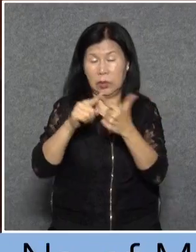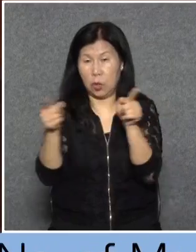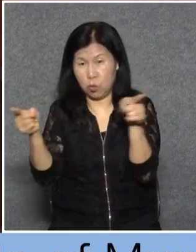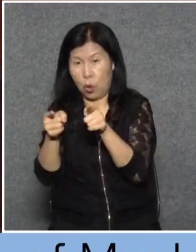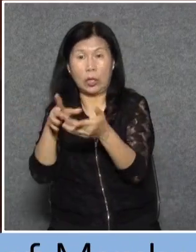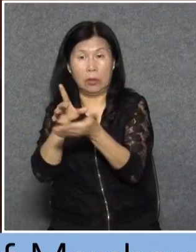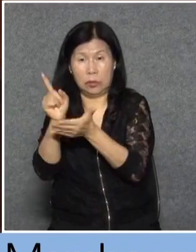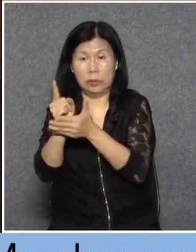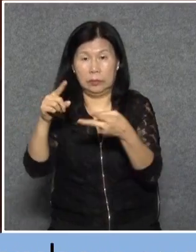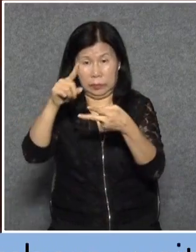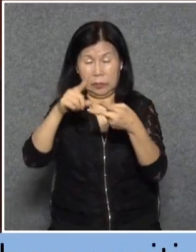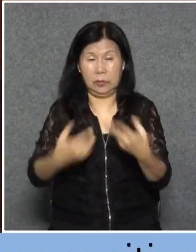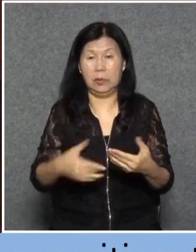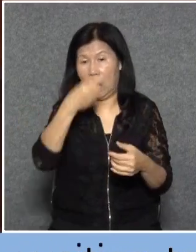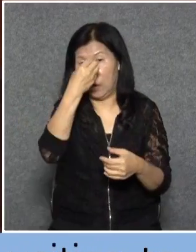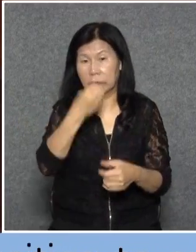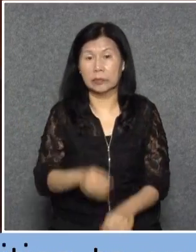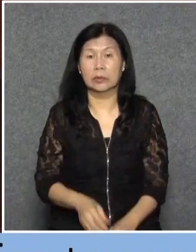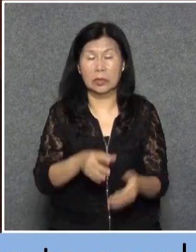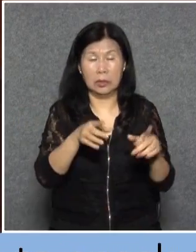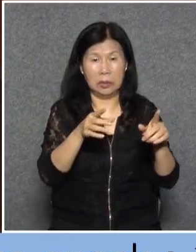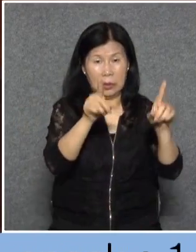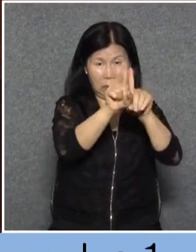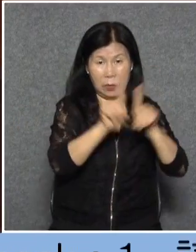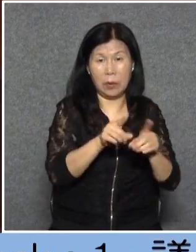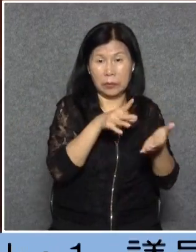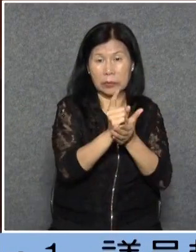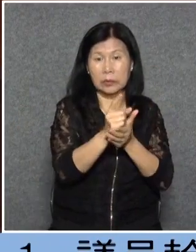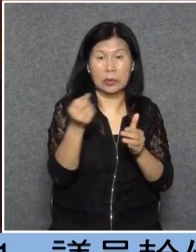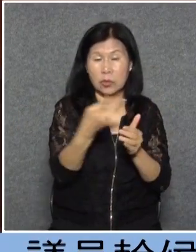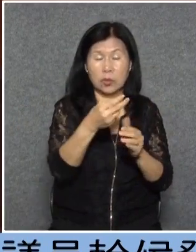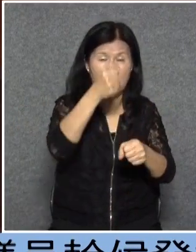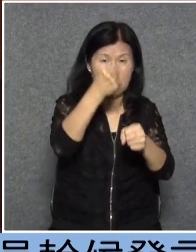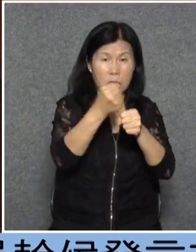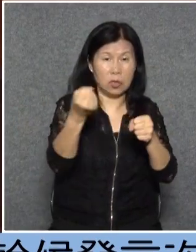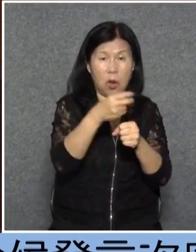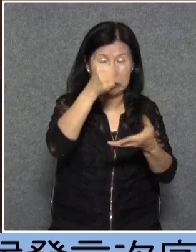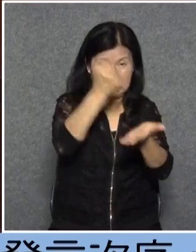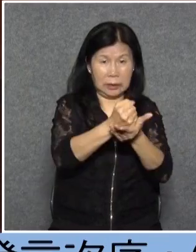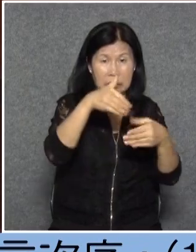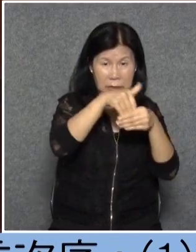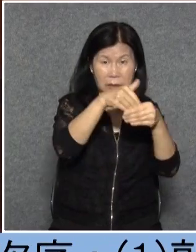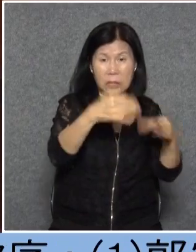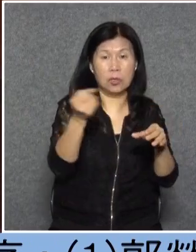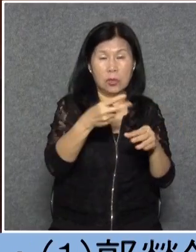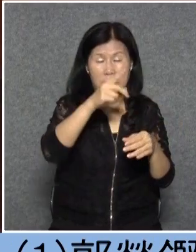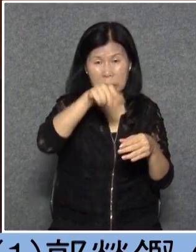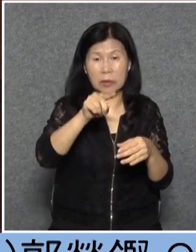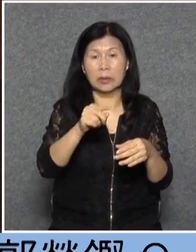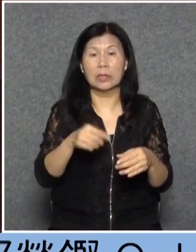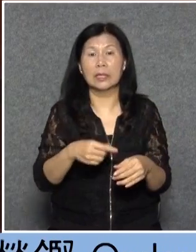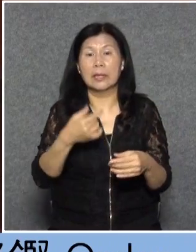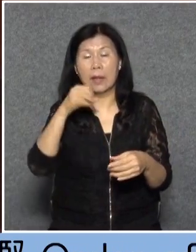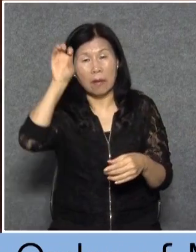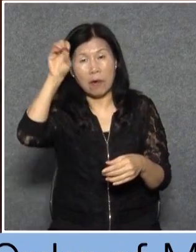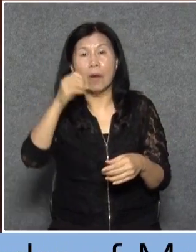利。現時在香港，標準專利是以再註冊的制度批予，譬如某一個發明在三個指定的